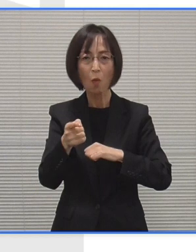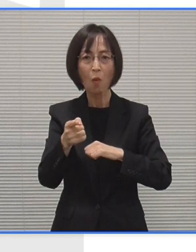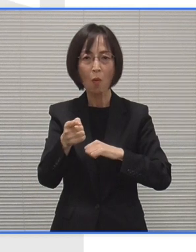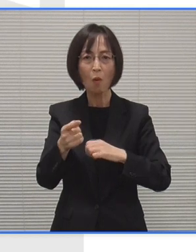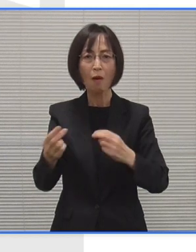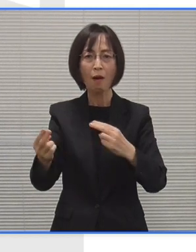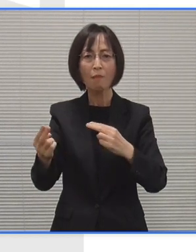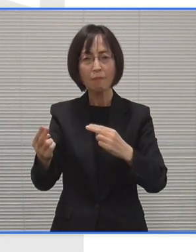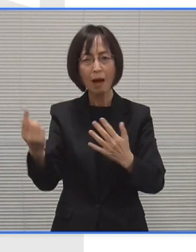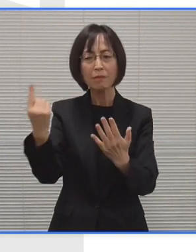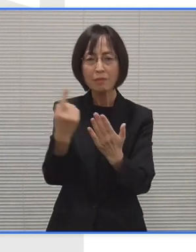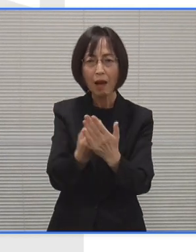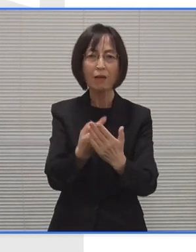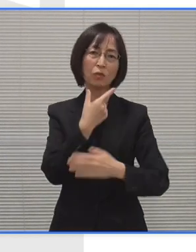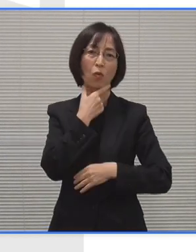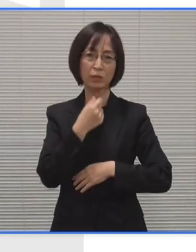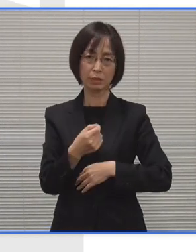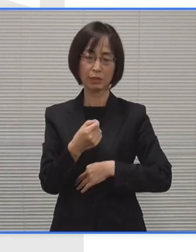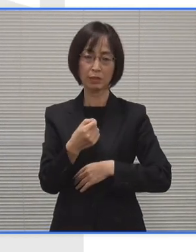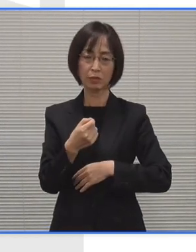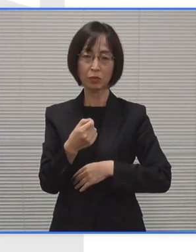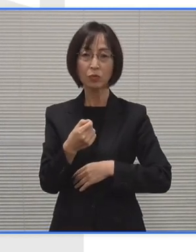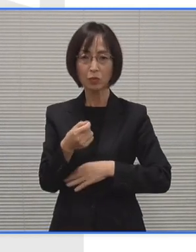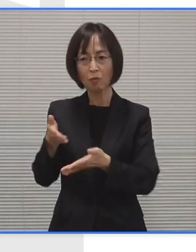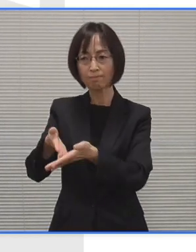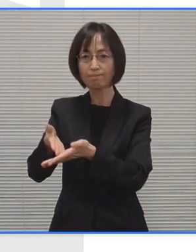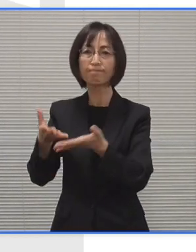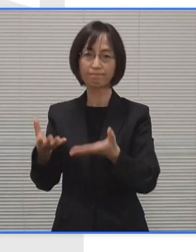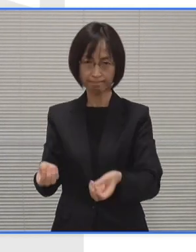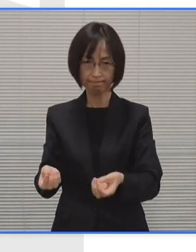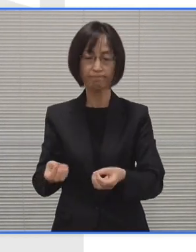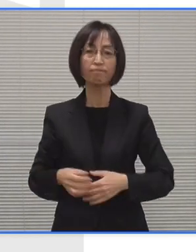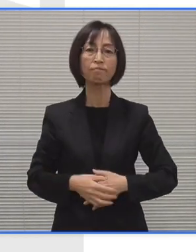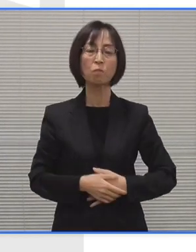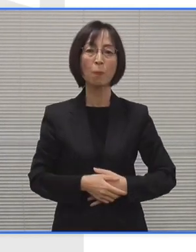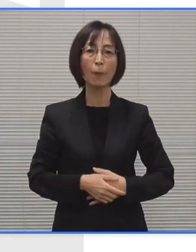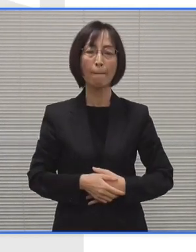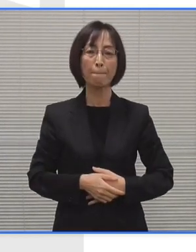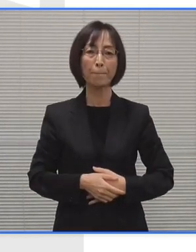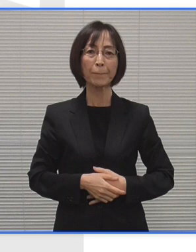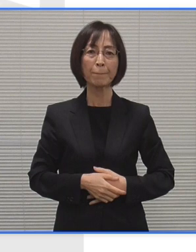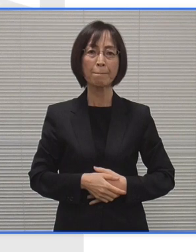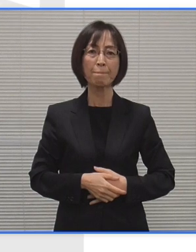お願いしたいということをお伝えをしたところであります。